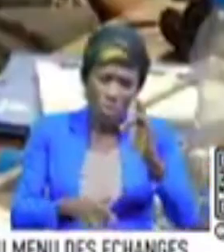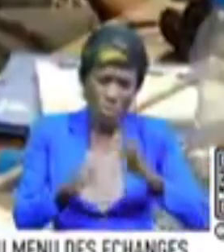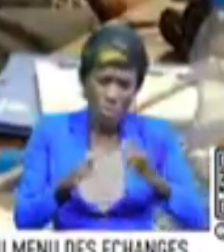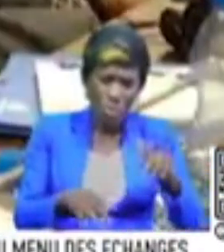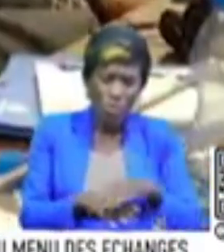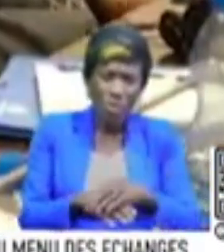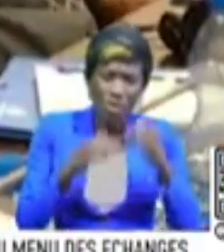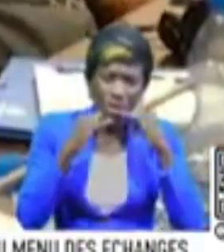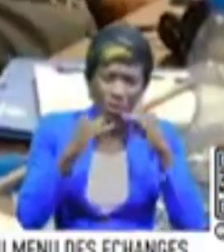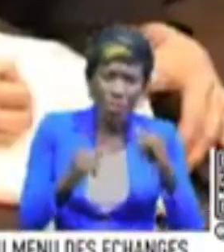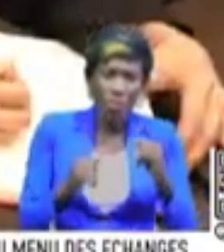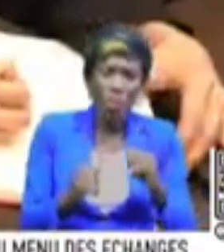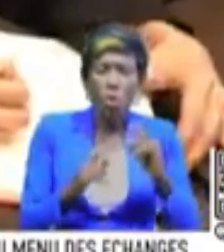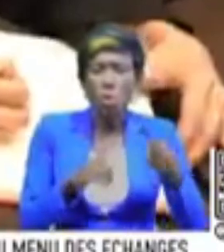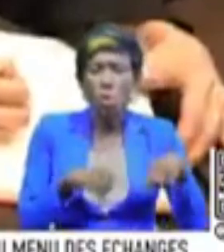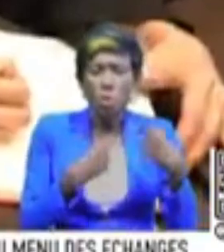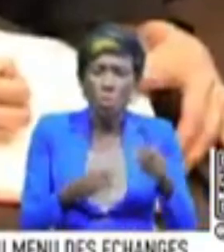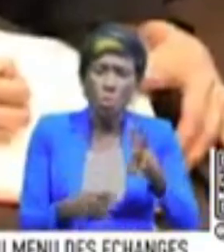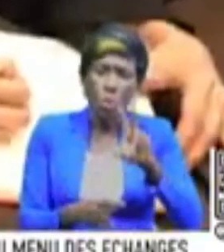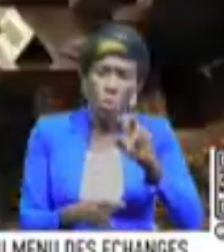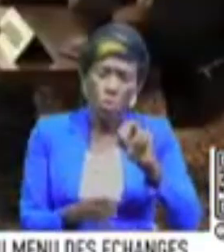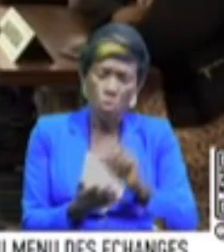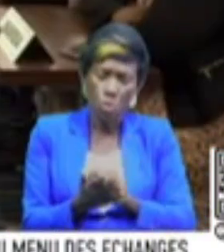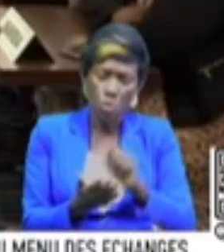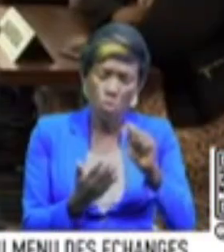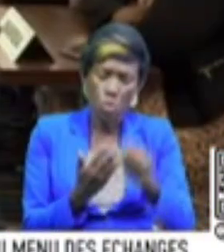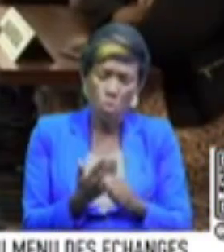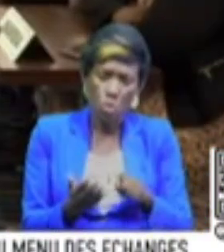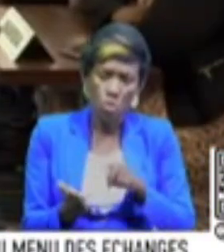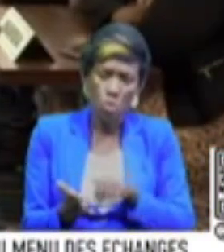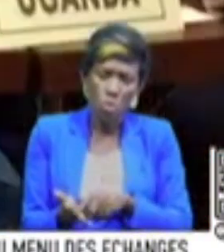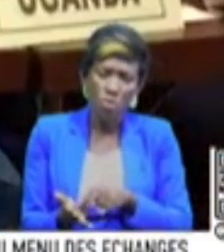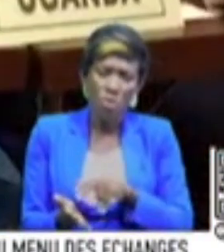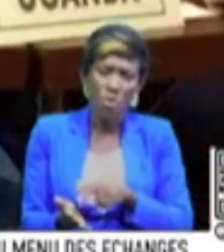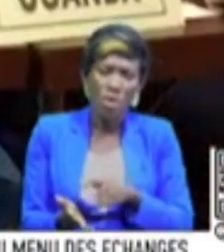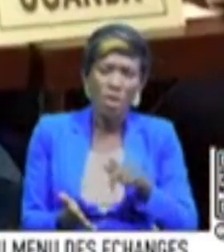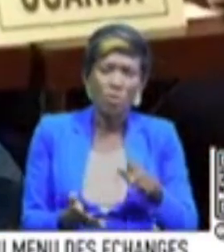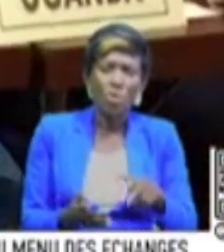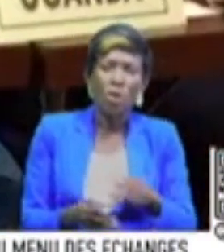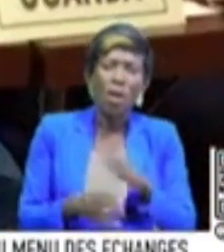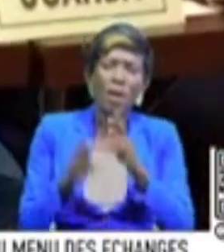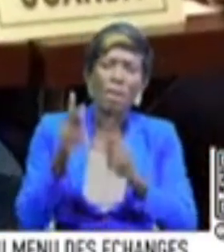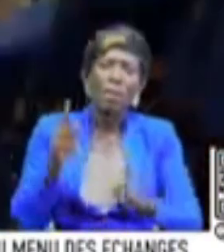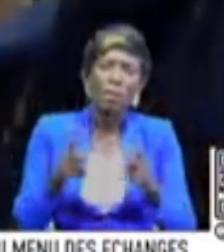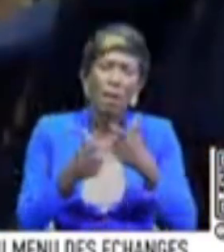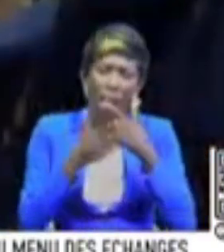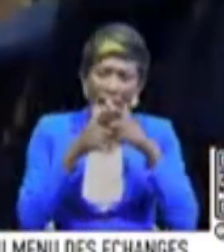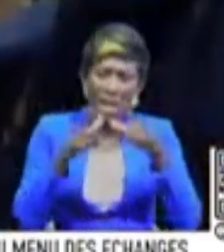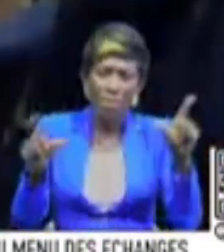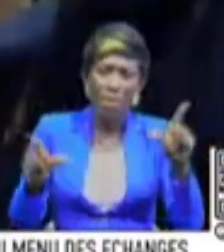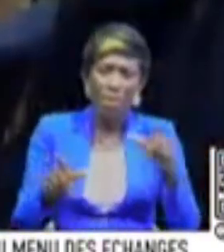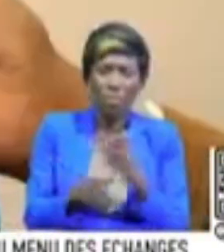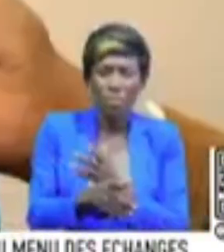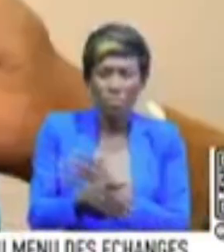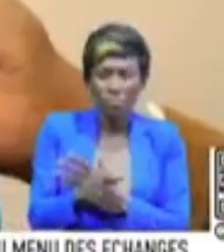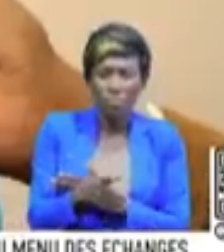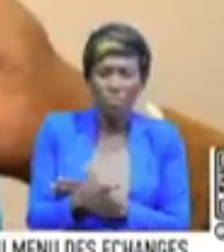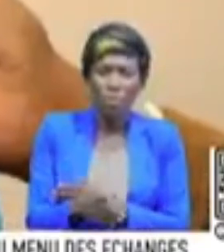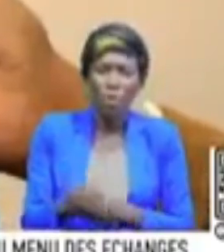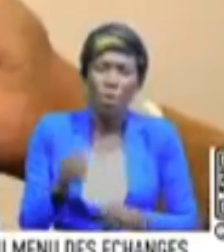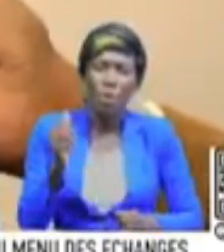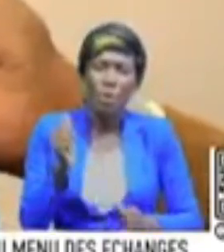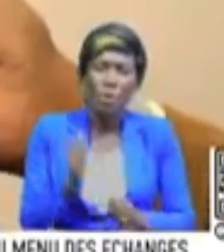l'information. Depuis le coup de libération du 30 août 2023, la liberté d'expression a progressé. Nous sommes passés de